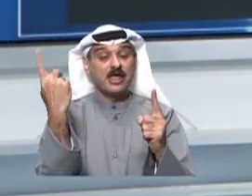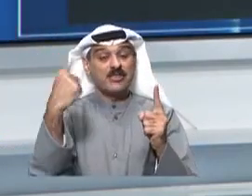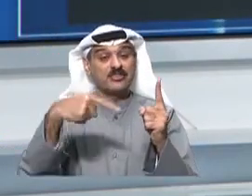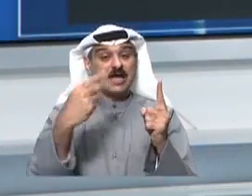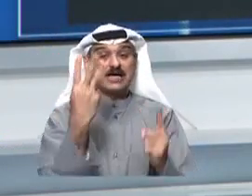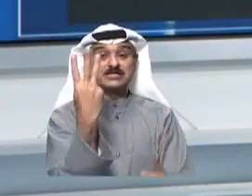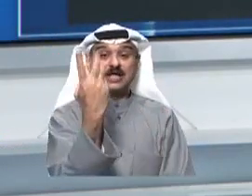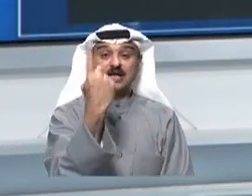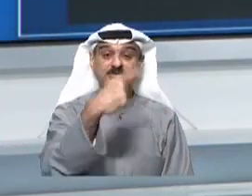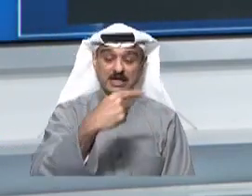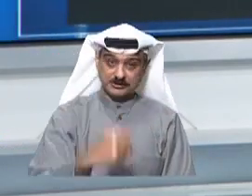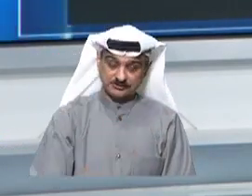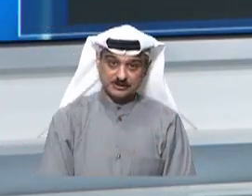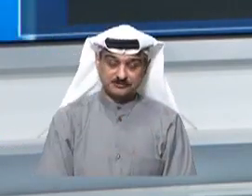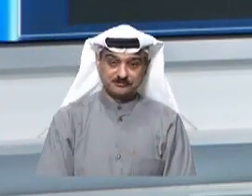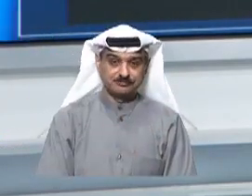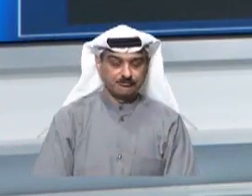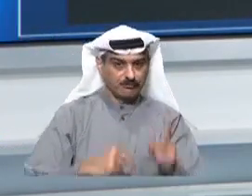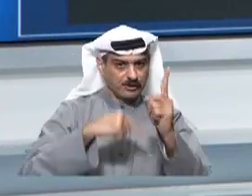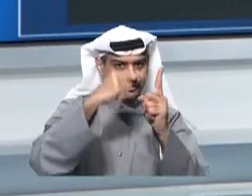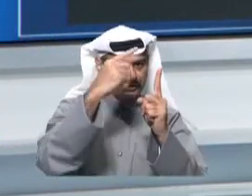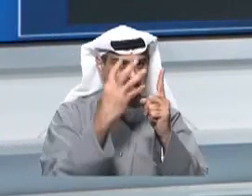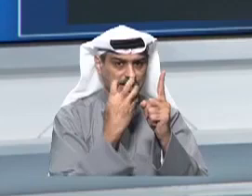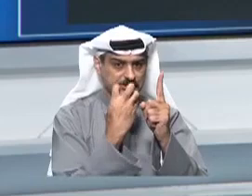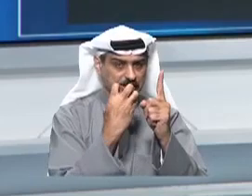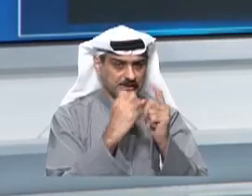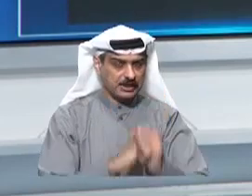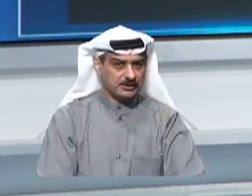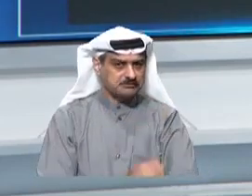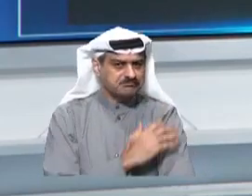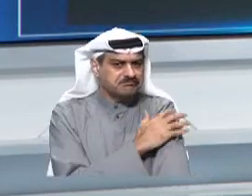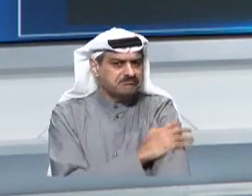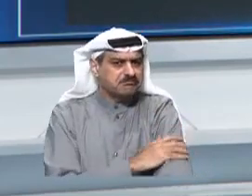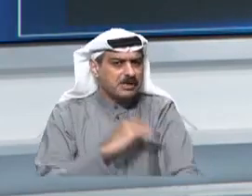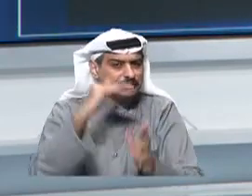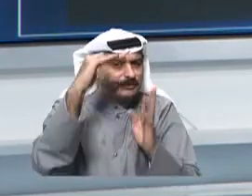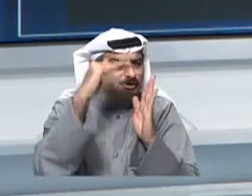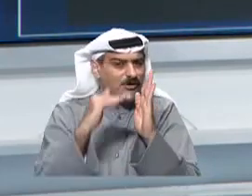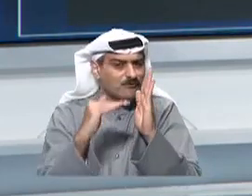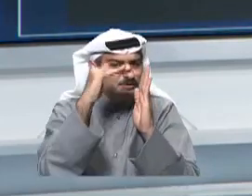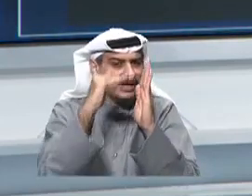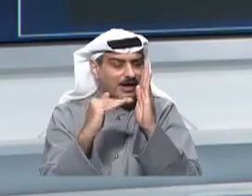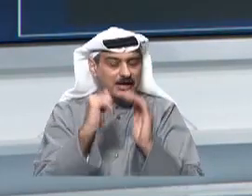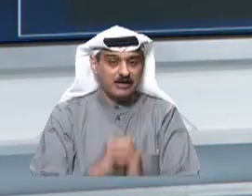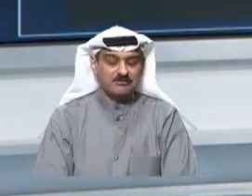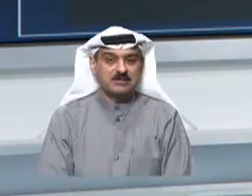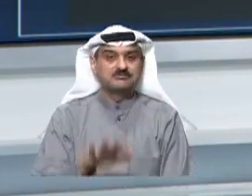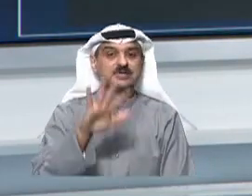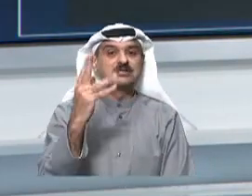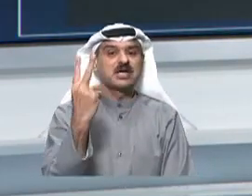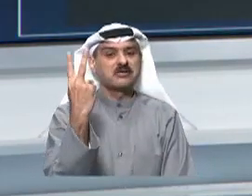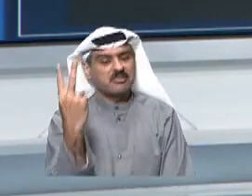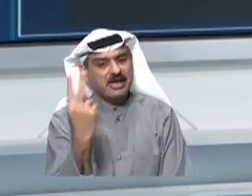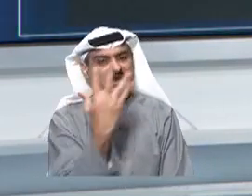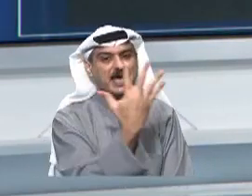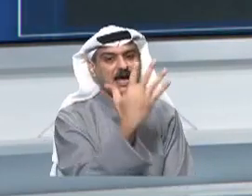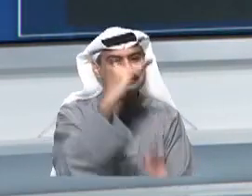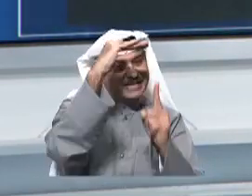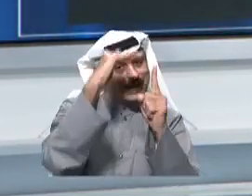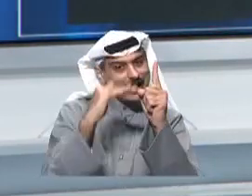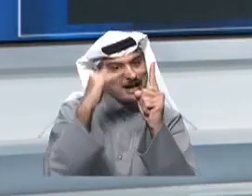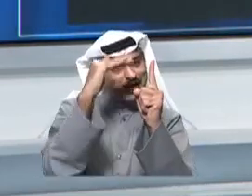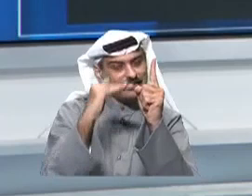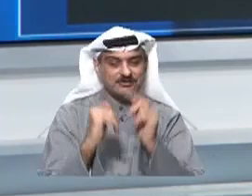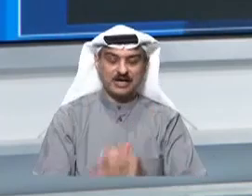درجة مئوية، لكن درجات الحرارة المحسوسة قد تكون أقل من المعدلات المسجلة بحول درجتين إلى 5 درجات